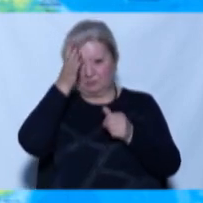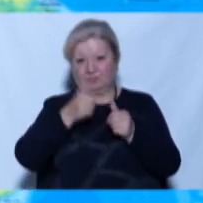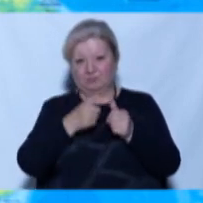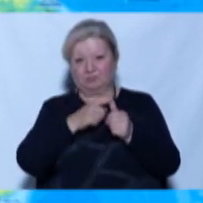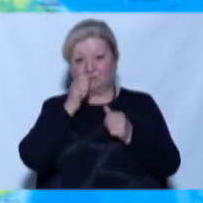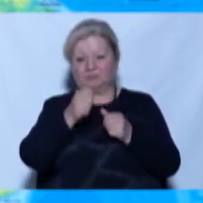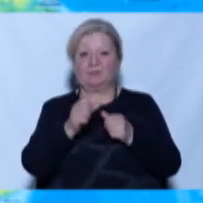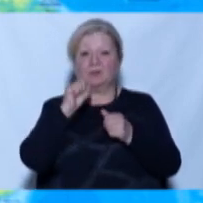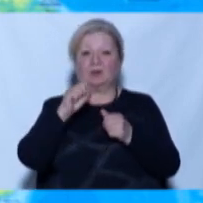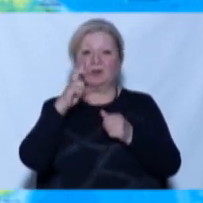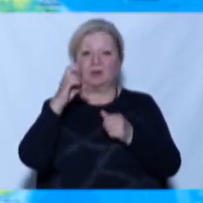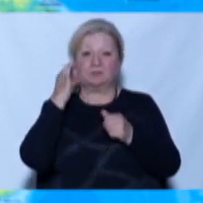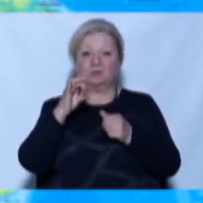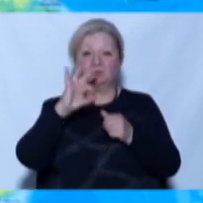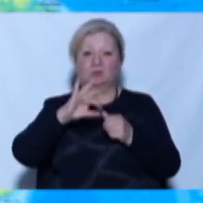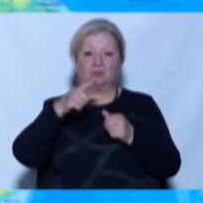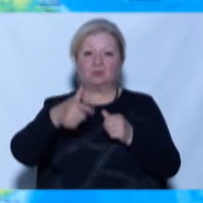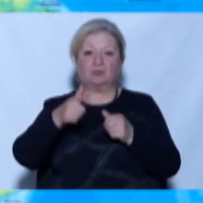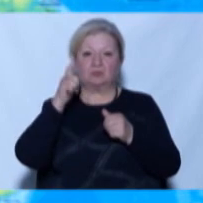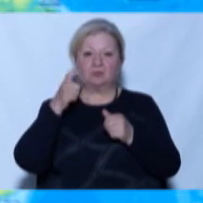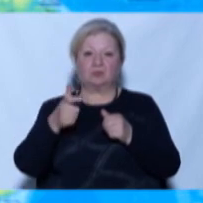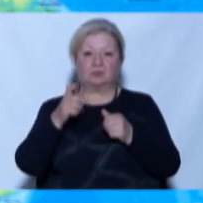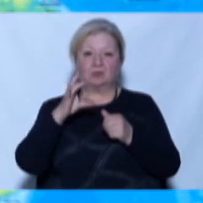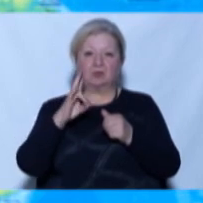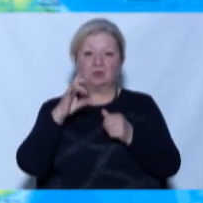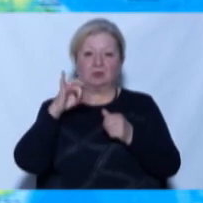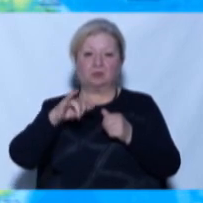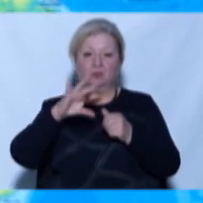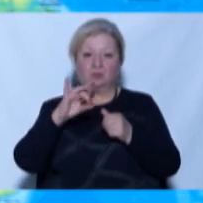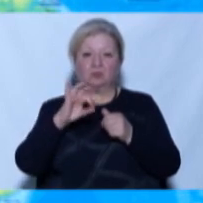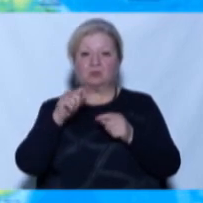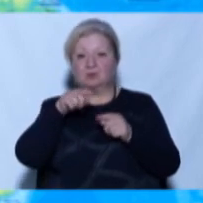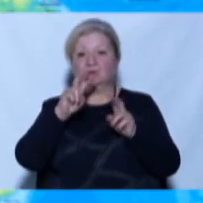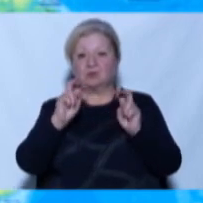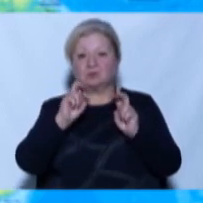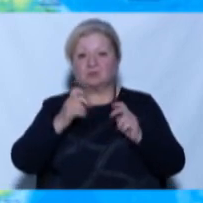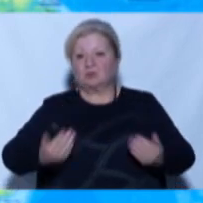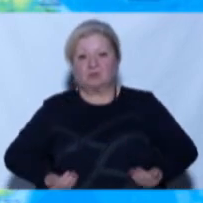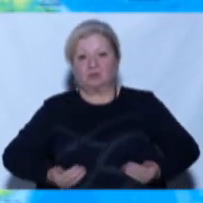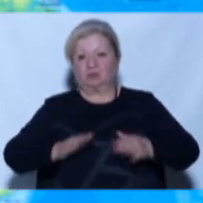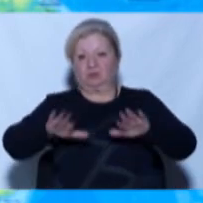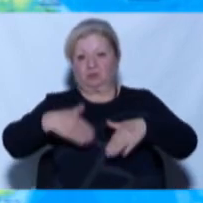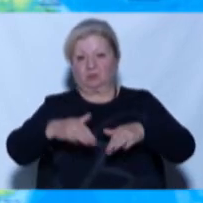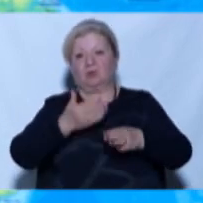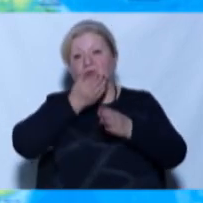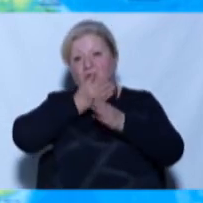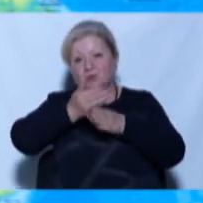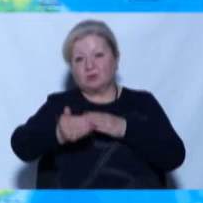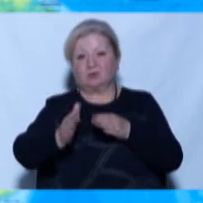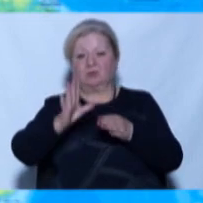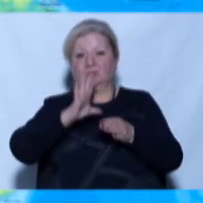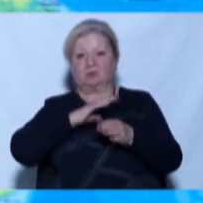უწოდეს აბიოგენური, რაც ნიშნავს უსიცოცხლოს. შემდეგ დედამიწის განვითარებასთან ერთად